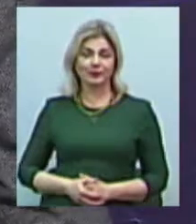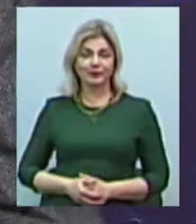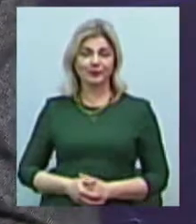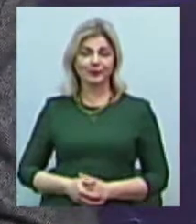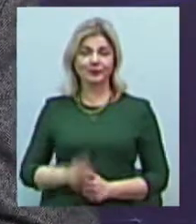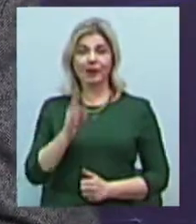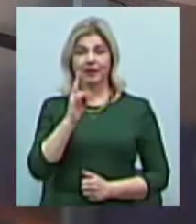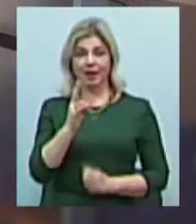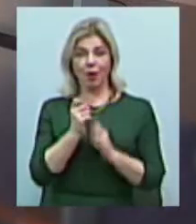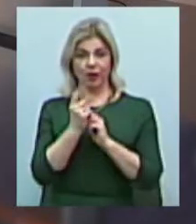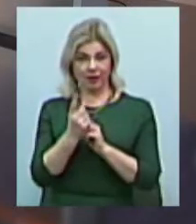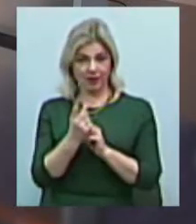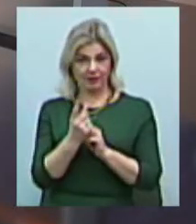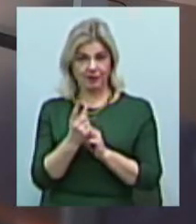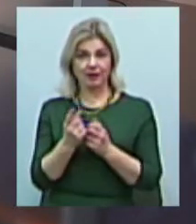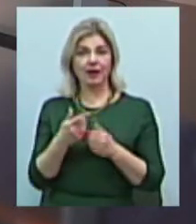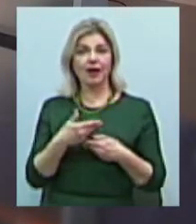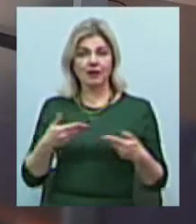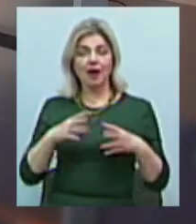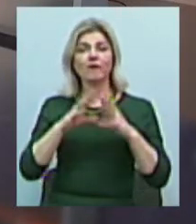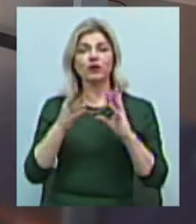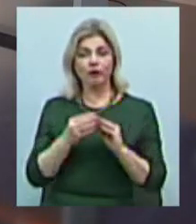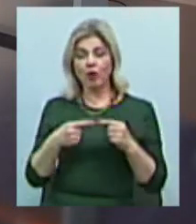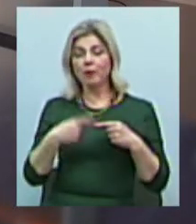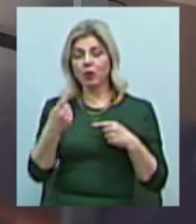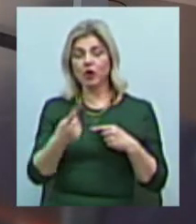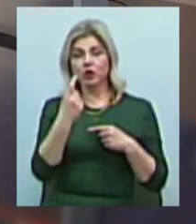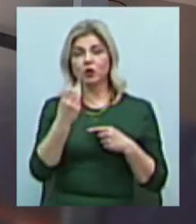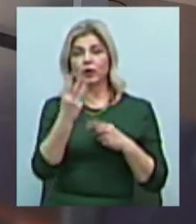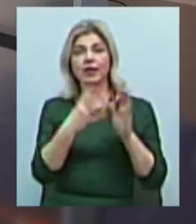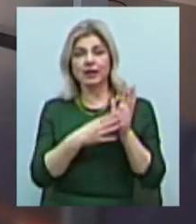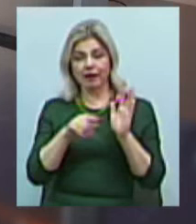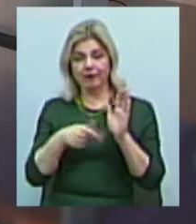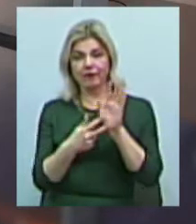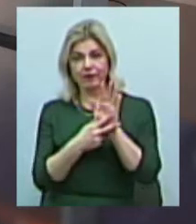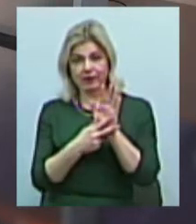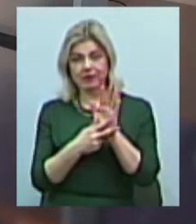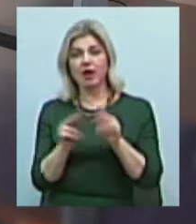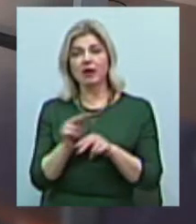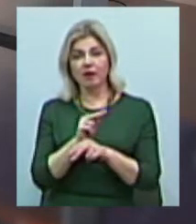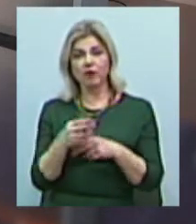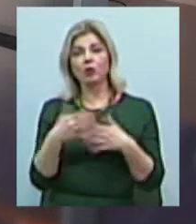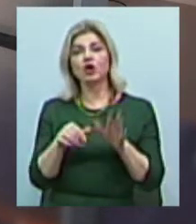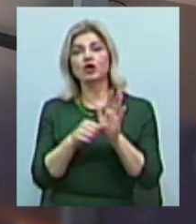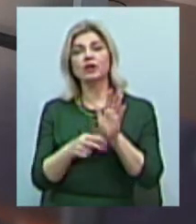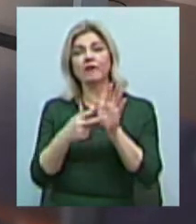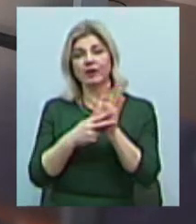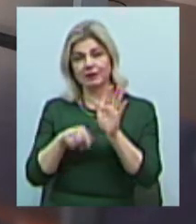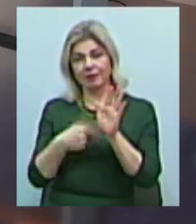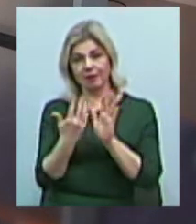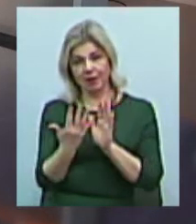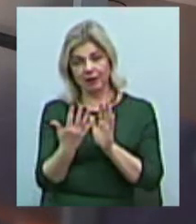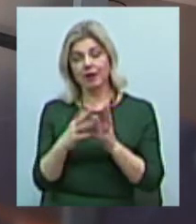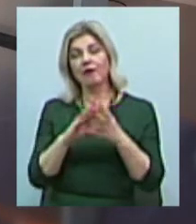На N11 нам всього протяжність 139,8, відремонтовано 68,5.